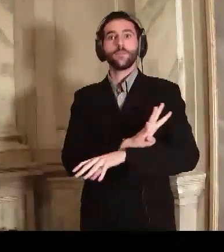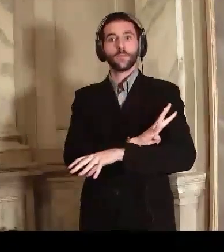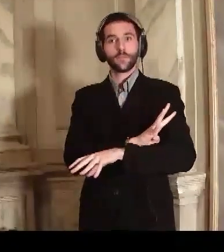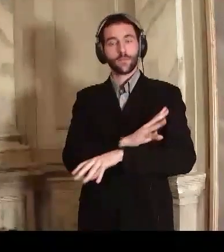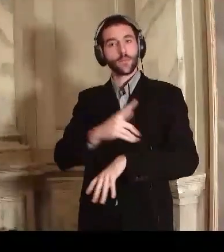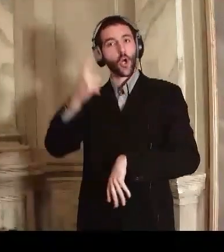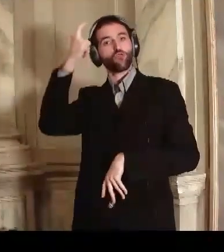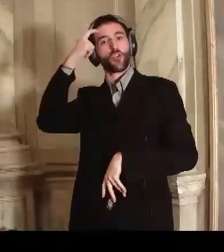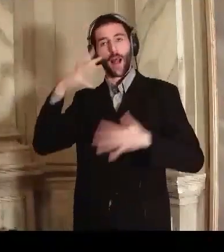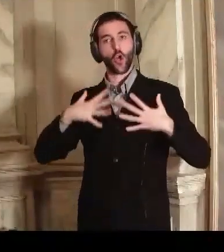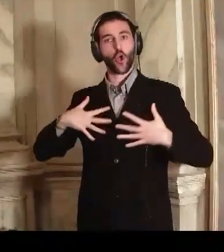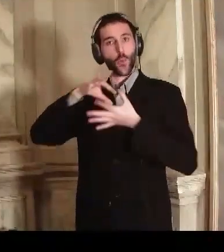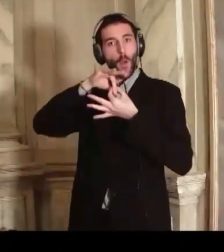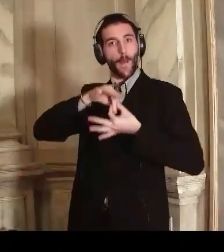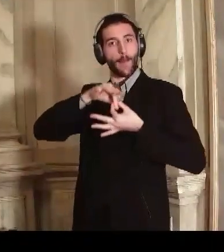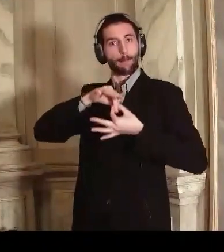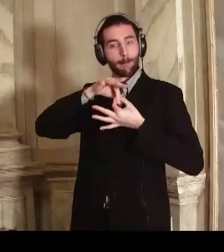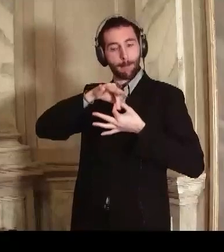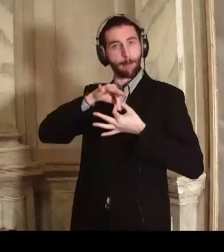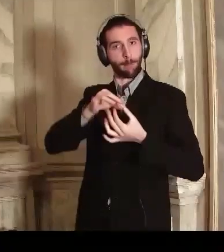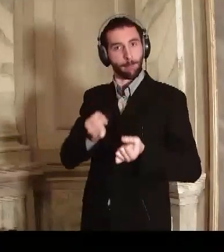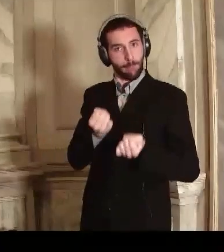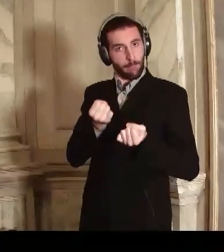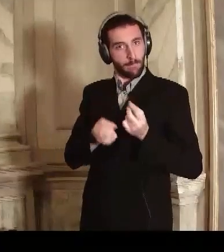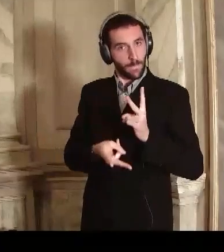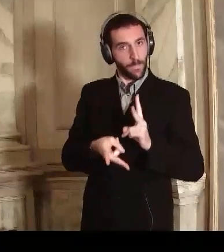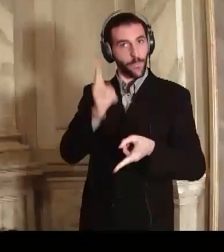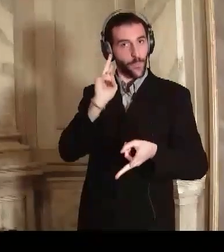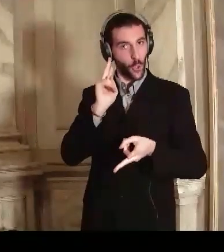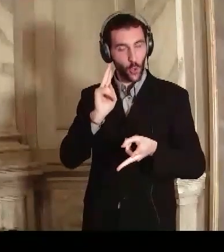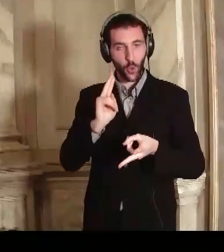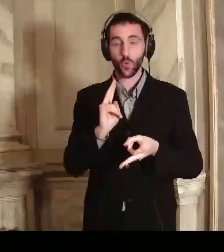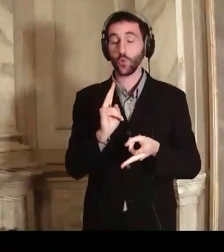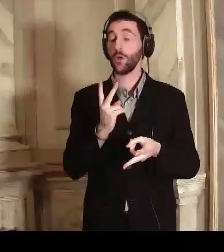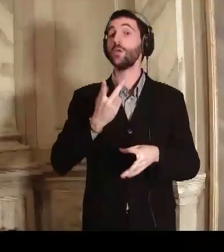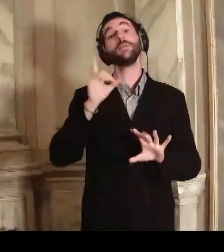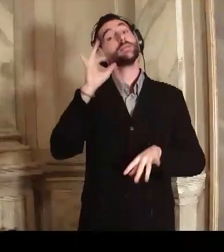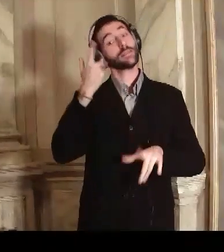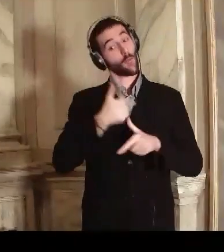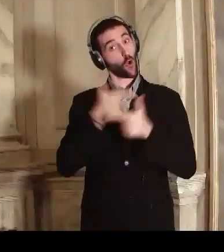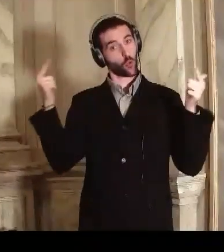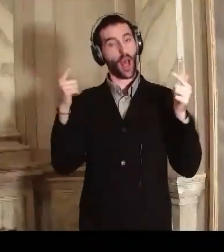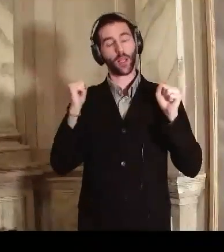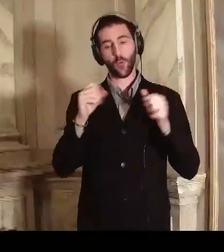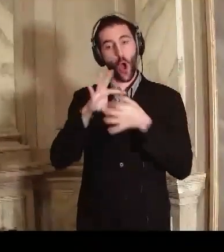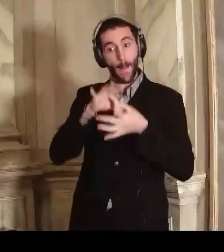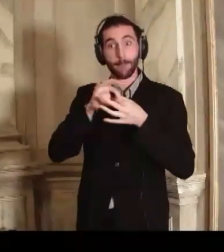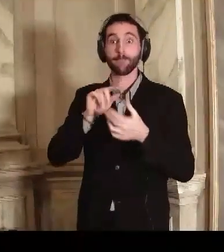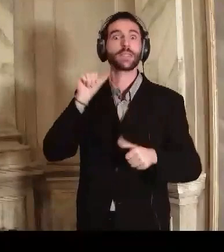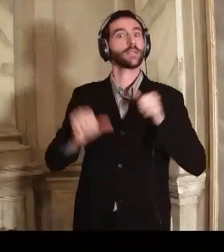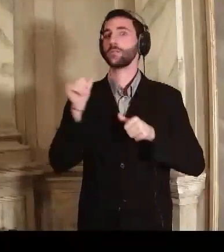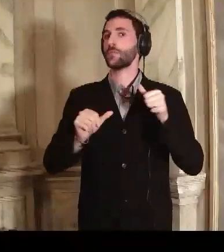connessioni tra il cervello, il corpo, la mente e il mondo si rimodellano e a volte, e quando siamo fortunati si trasformano. Può capitare di